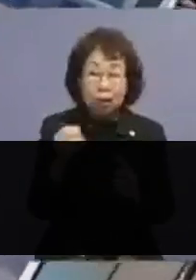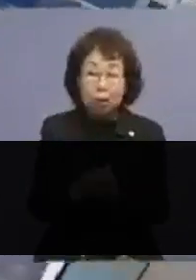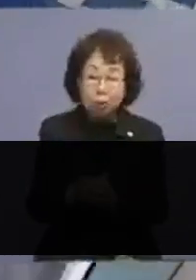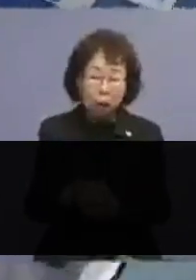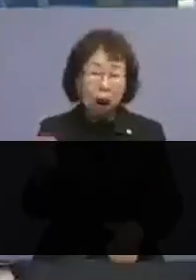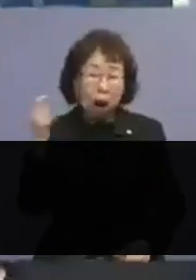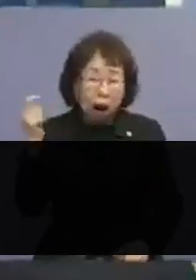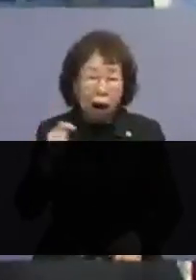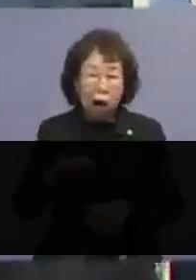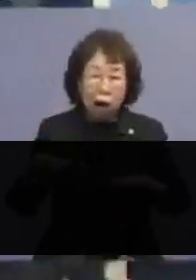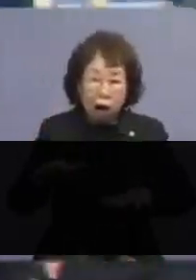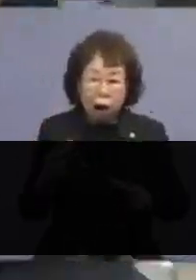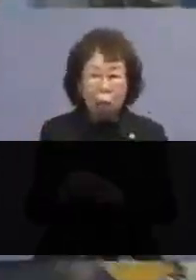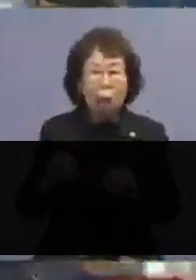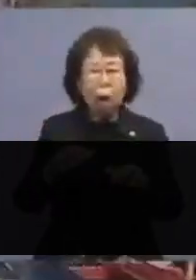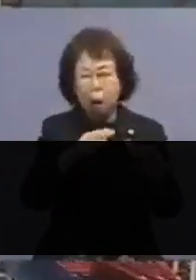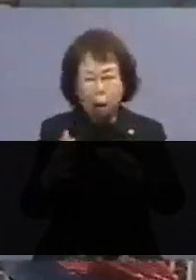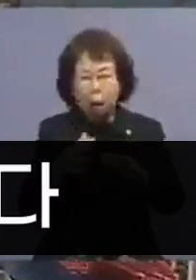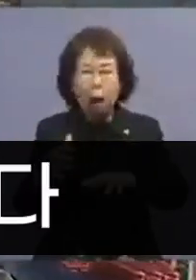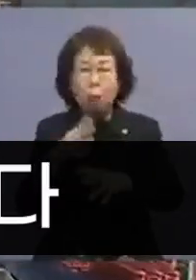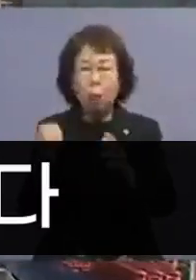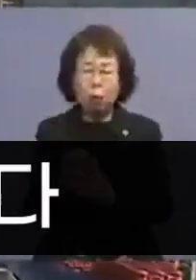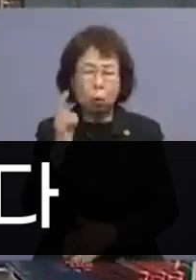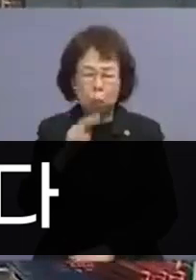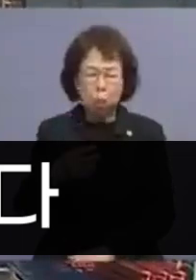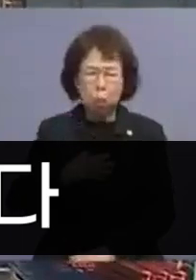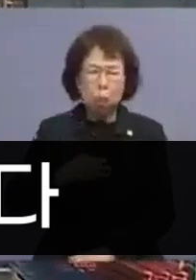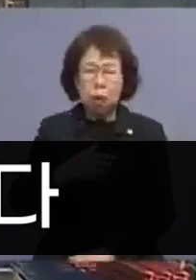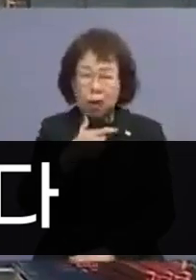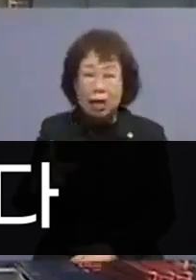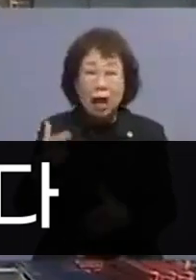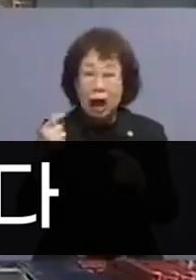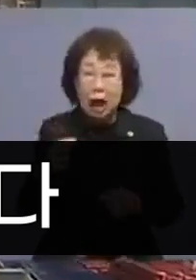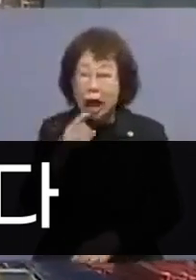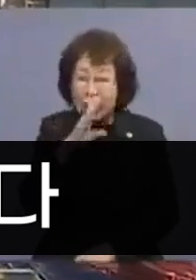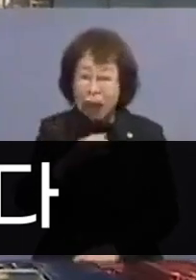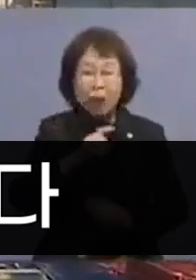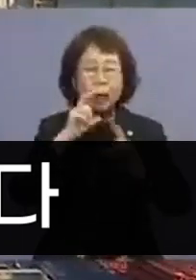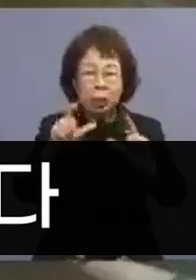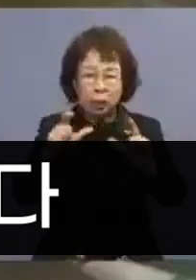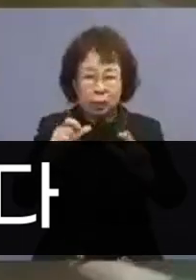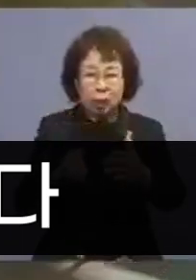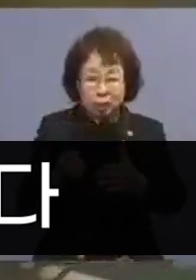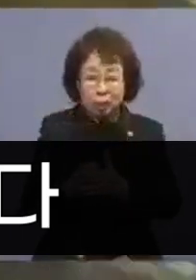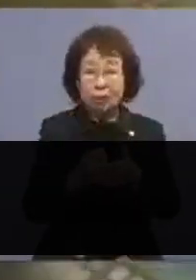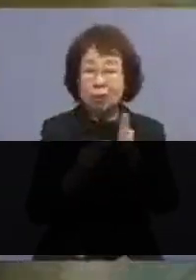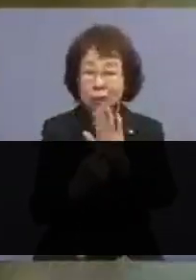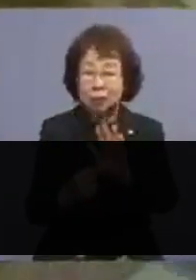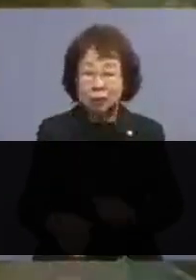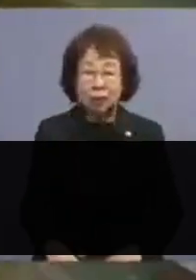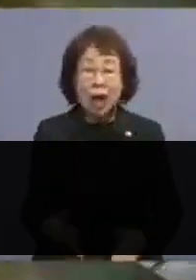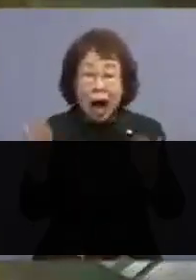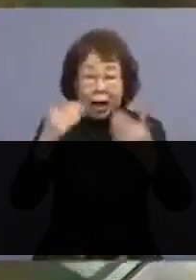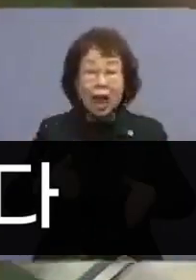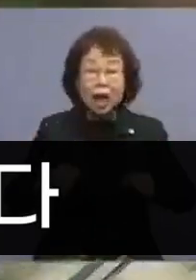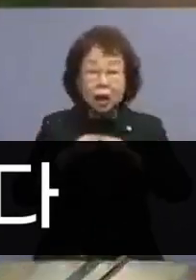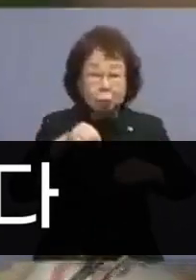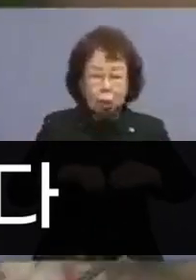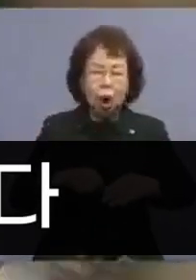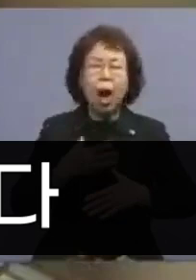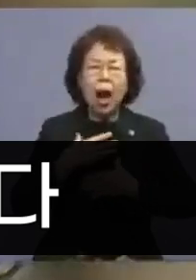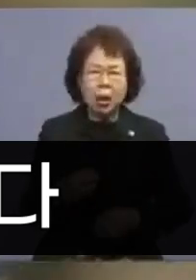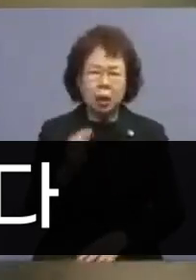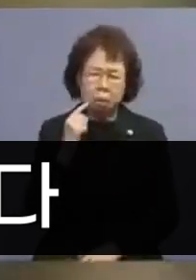천공과 골치학 흑막이 임시시설 등 어떤 공사도 해서는 안 된다고 결정했습니다 학교 건물안전에